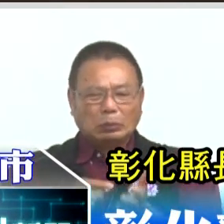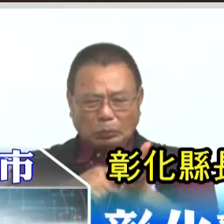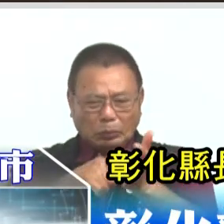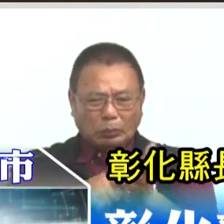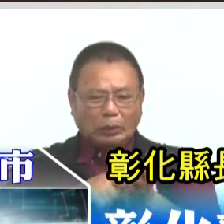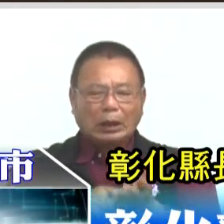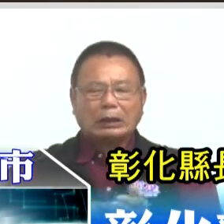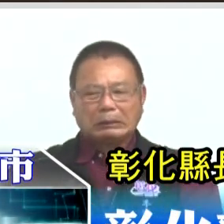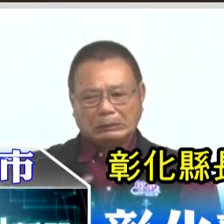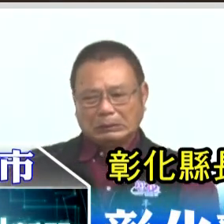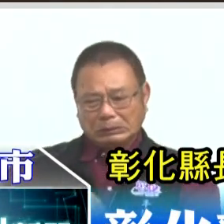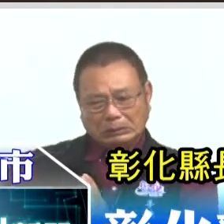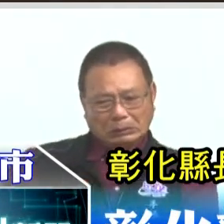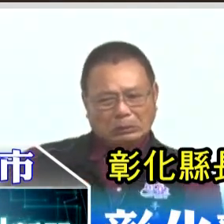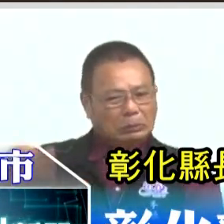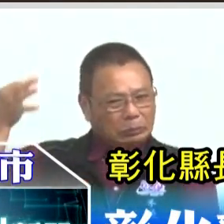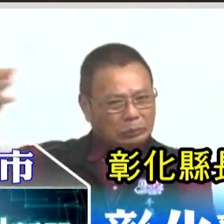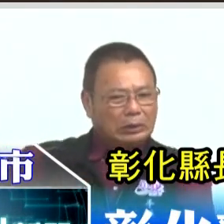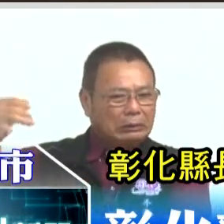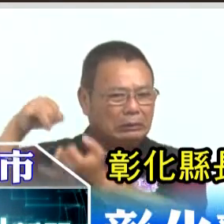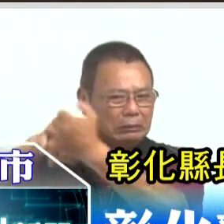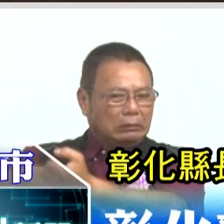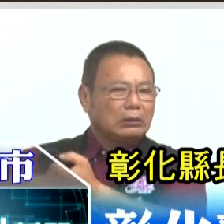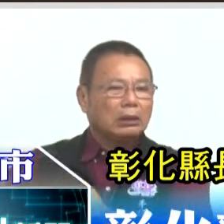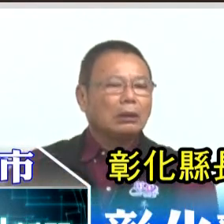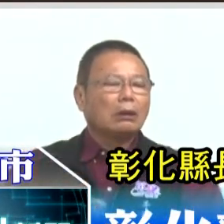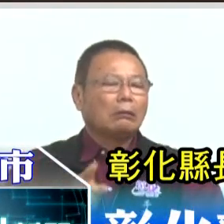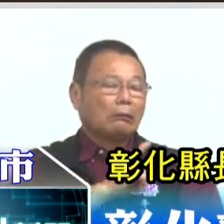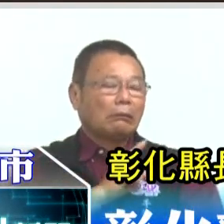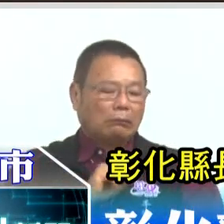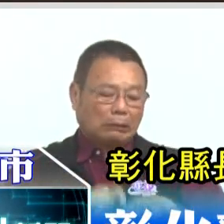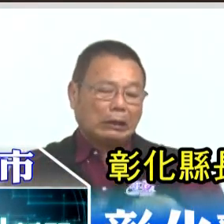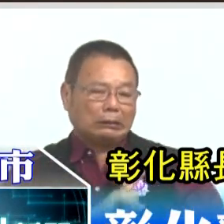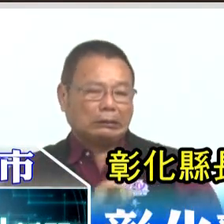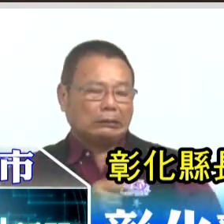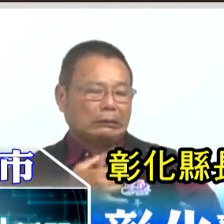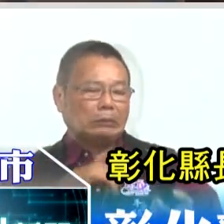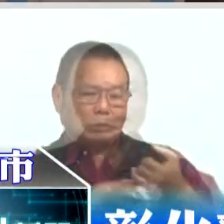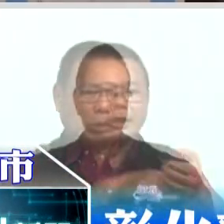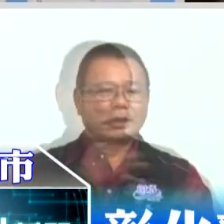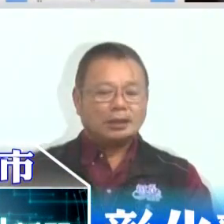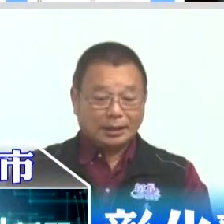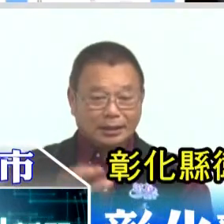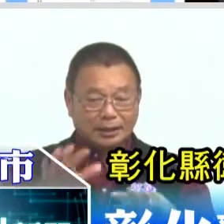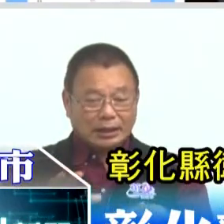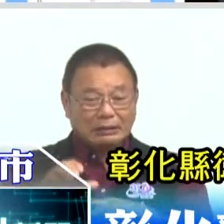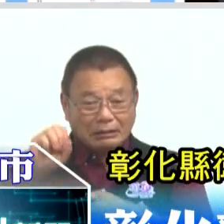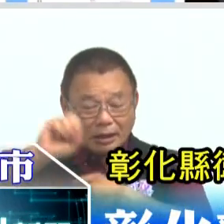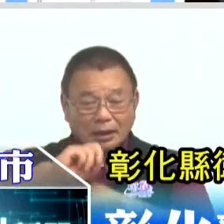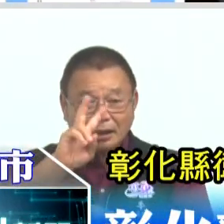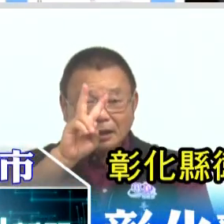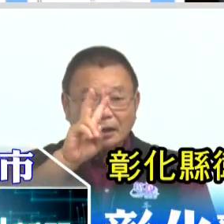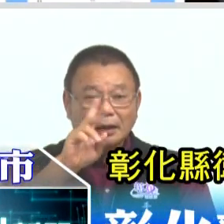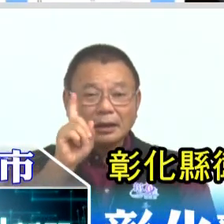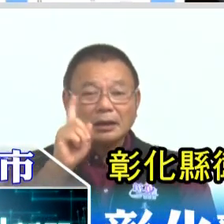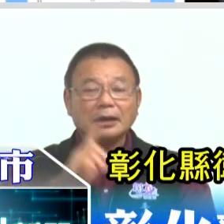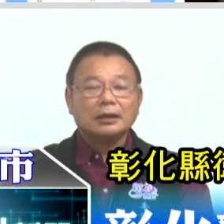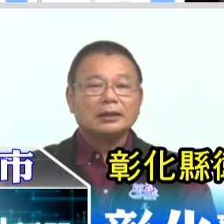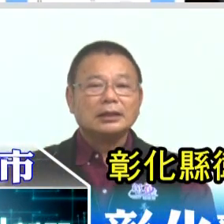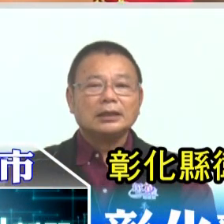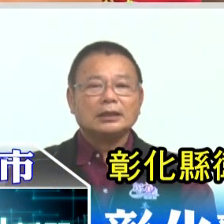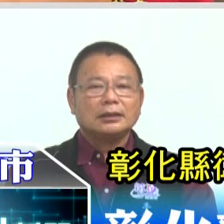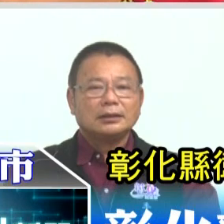合法采购的疫苗，借由民间的力量，我们一起来防疫哦。 今天新增加两个案例呢，一个